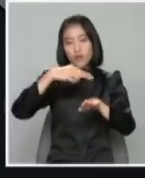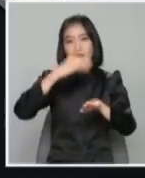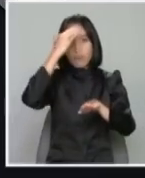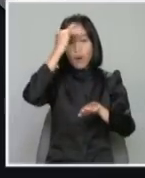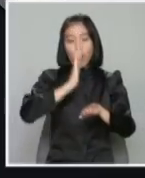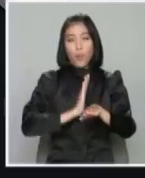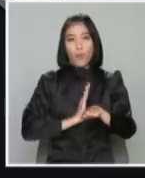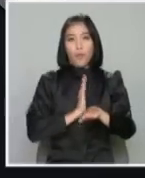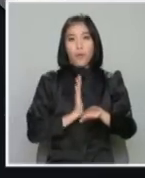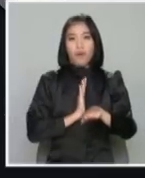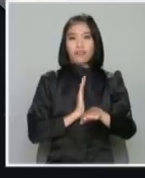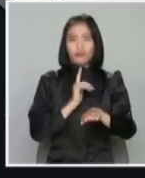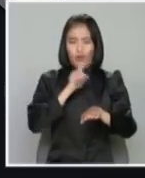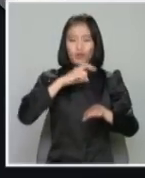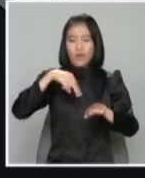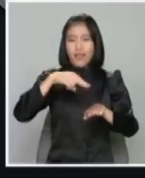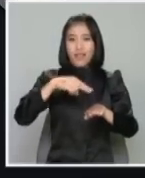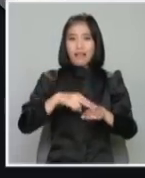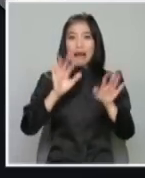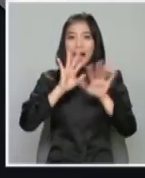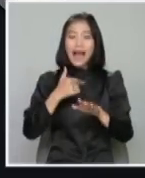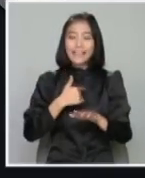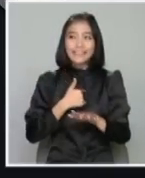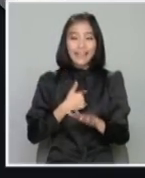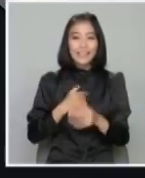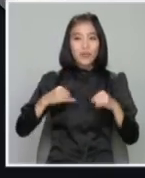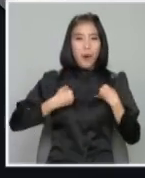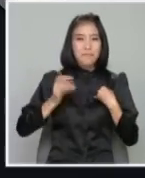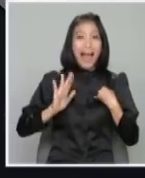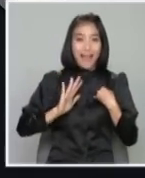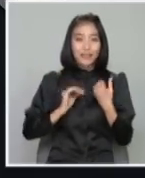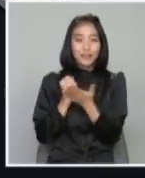สสิกต้องเอาใจแบบยากนิดนึงด้วย เป็นตุ๊กตาหน้ารถน่าจะง่ายกว่านะคะ ค่ะ จากเรื่อง